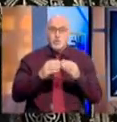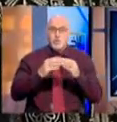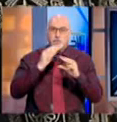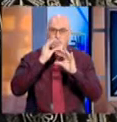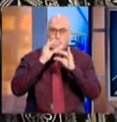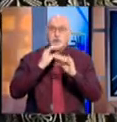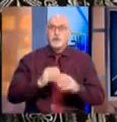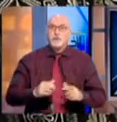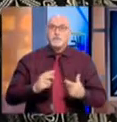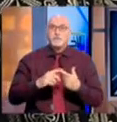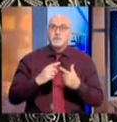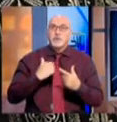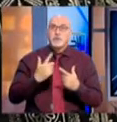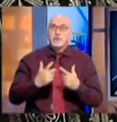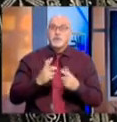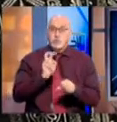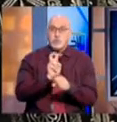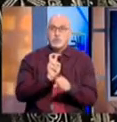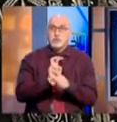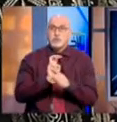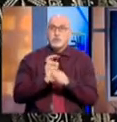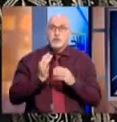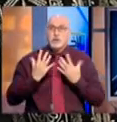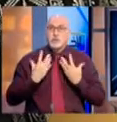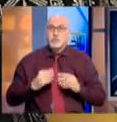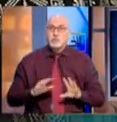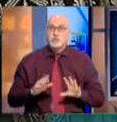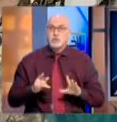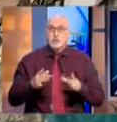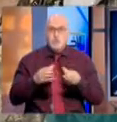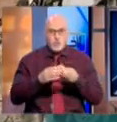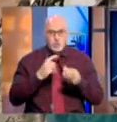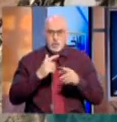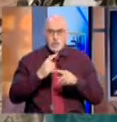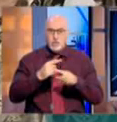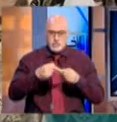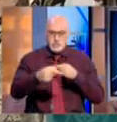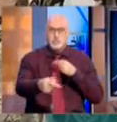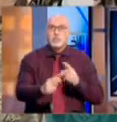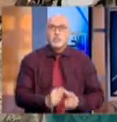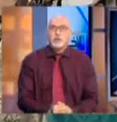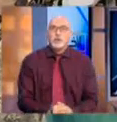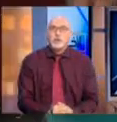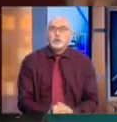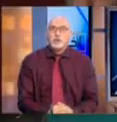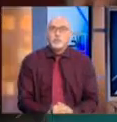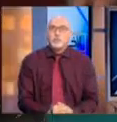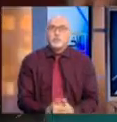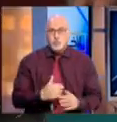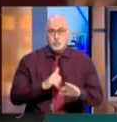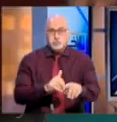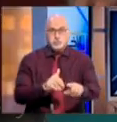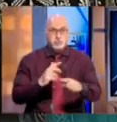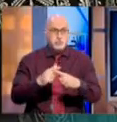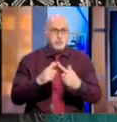التراث تاعنا اللي لازم نحافظوا عليه. والحمد لله راني عندي فرق، ماشي غير فرقه واحده، نقولوا نعلموهم ما عندناش في دراسه، ولكن يجيو يخدموا معنا،